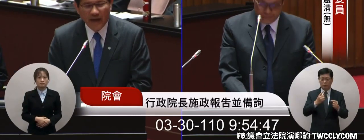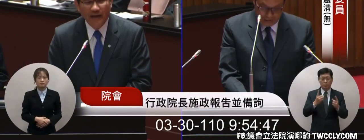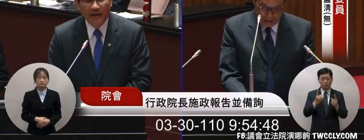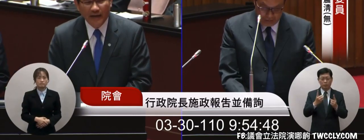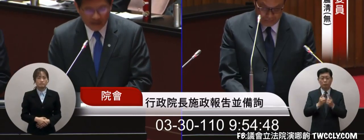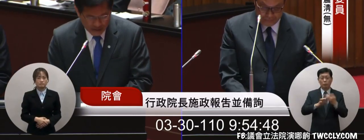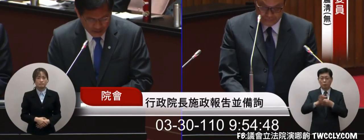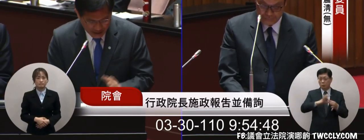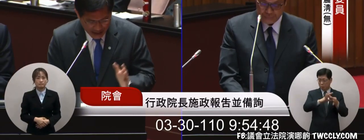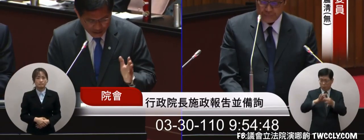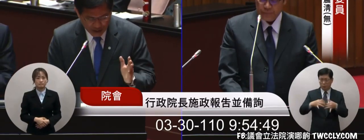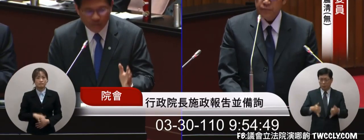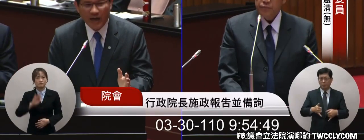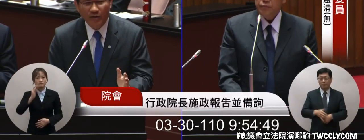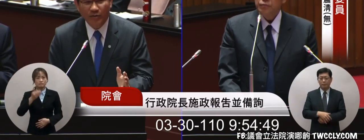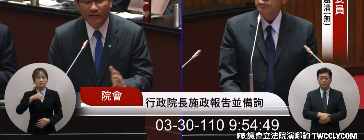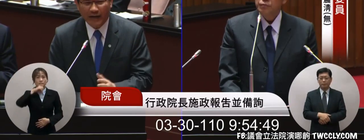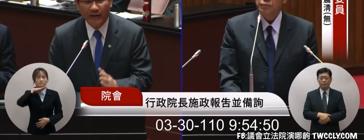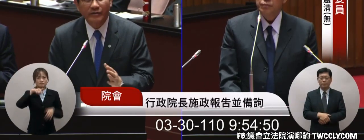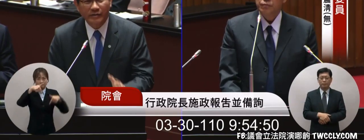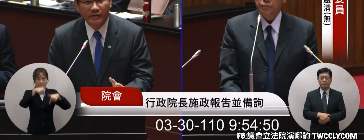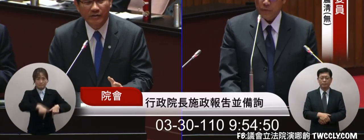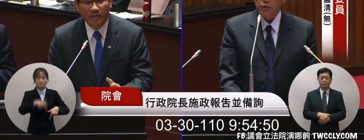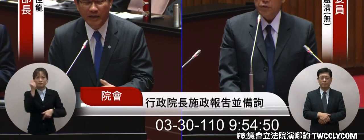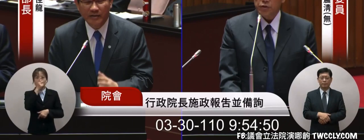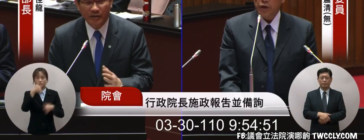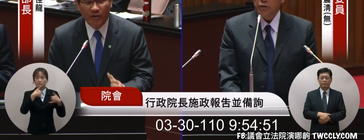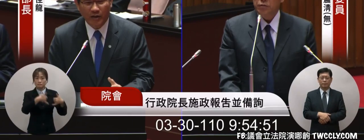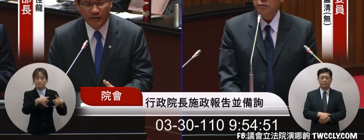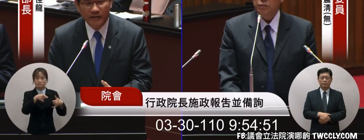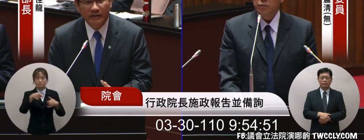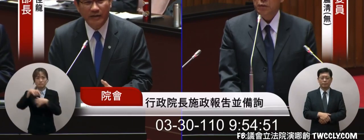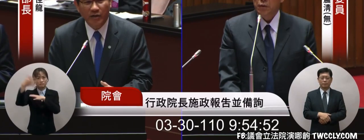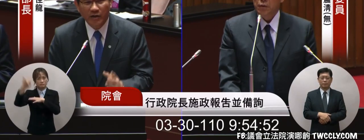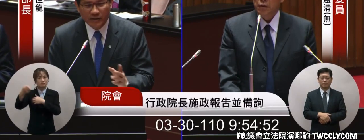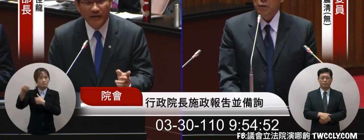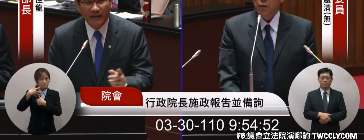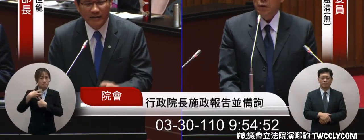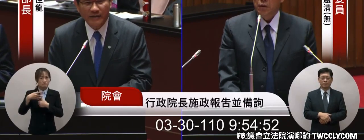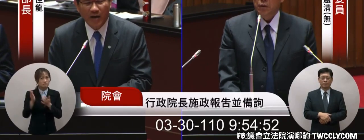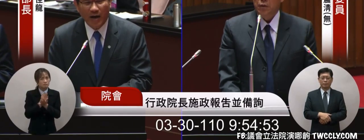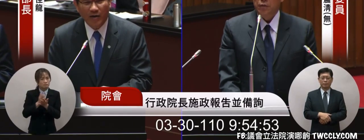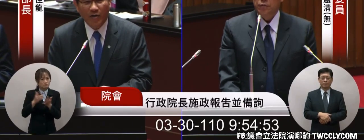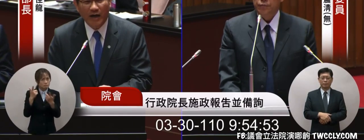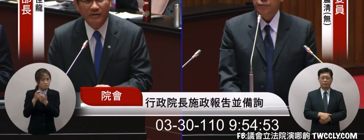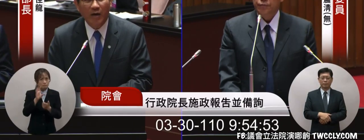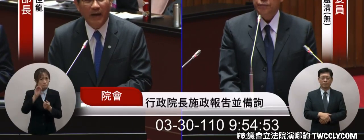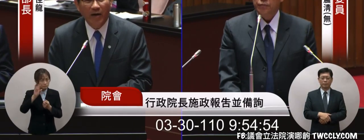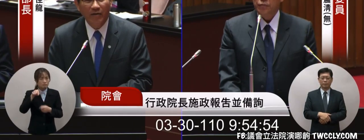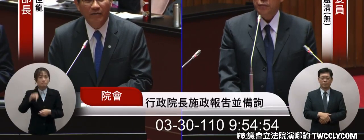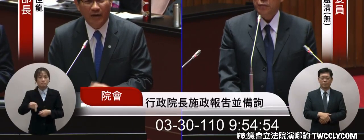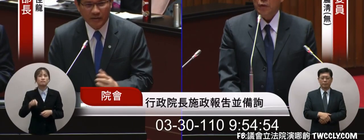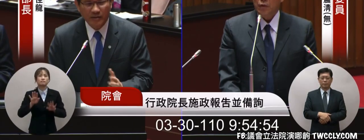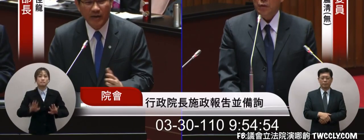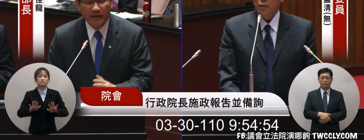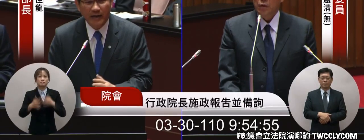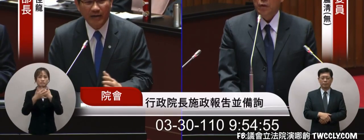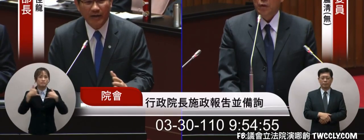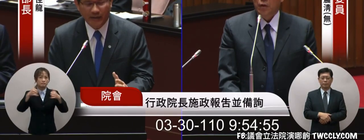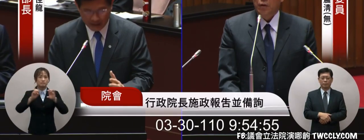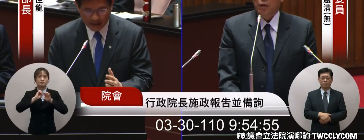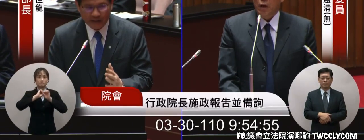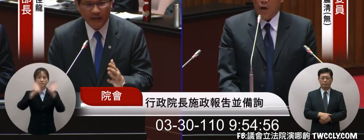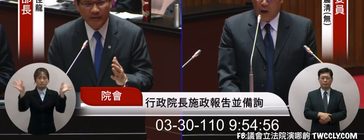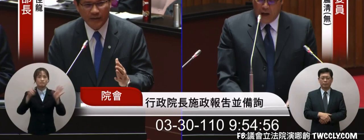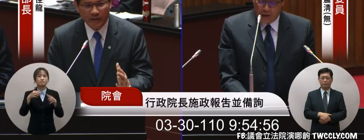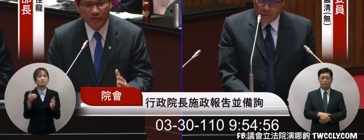對那至於平南快速道路院長也有指示我們也啟動可行性研究現在已經上網公告招標4月應該